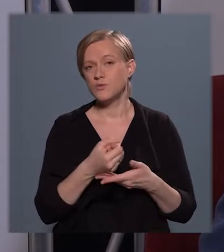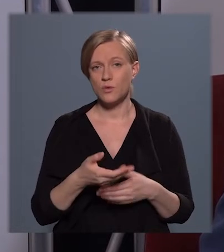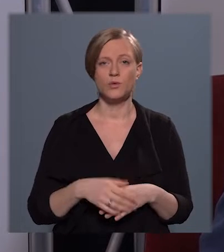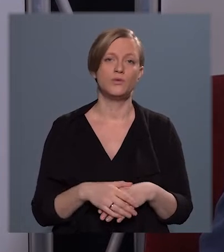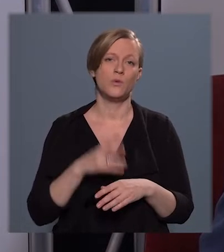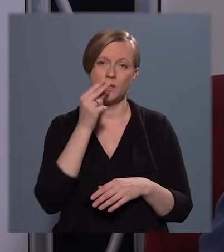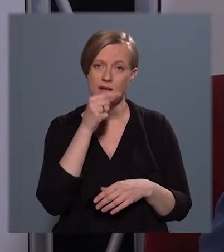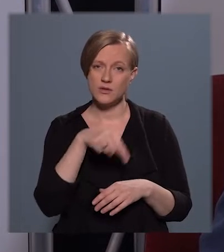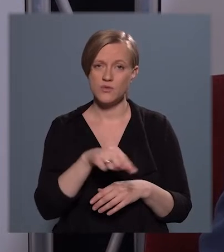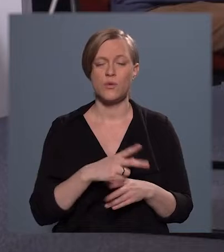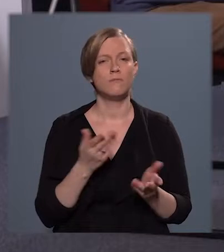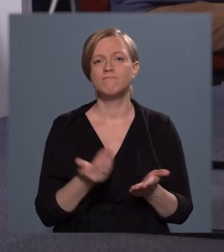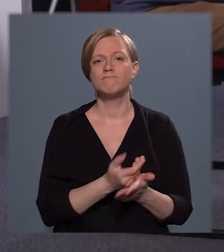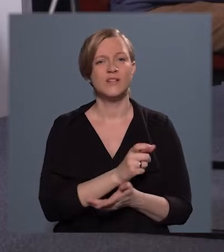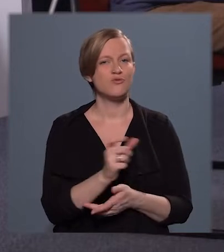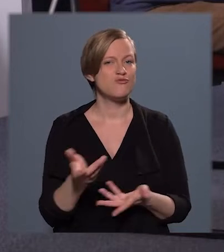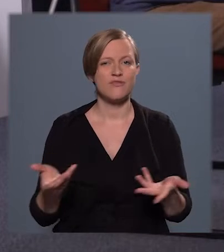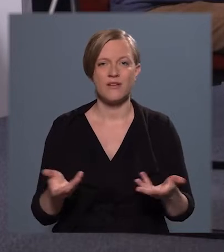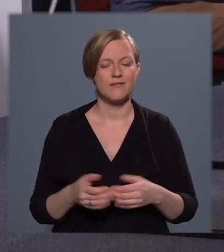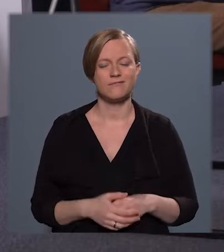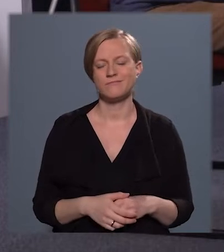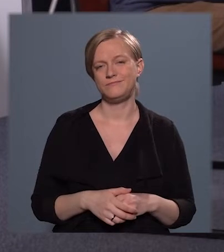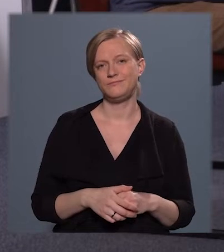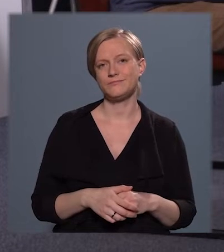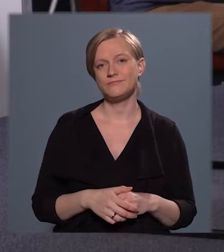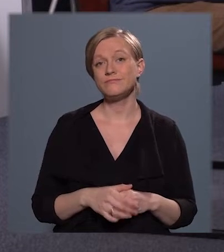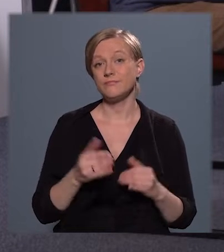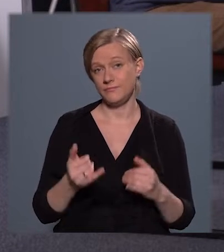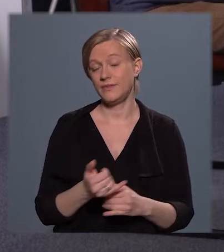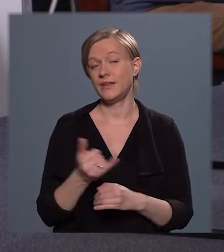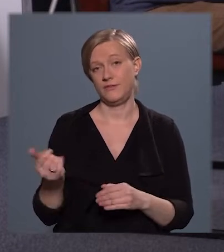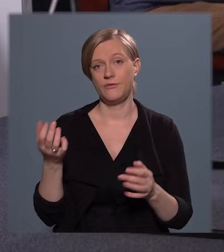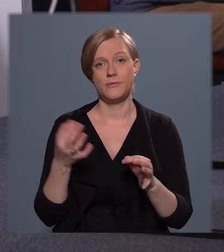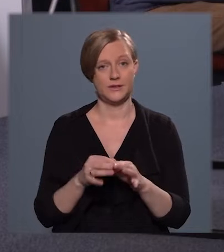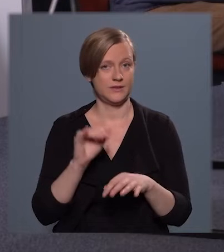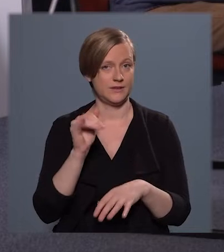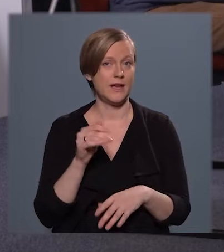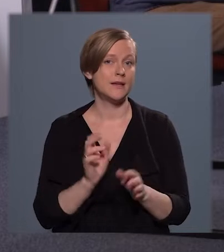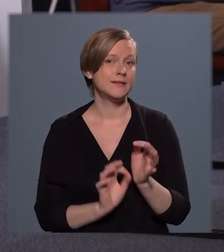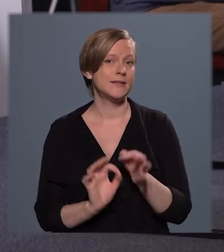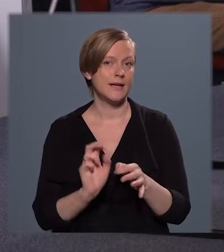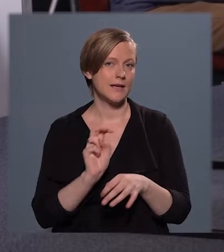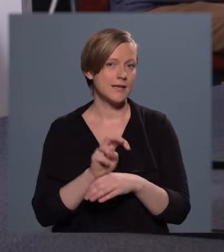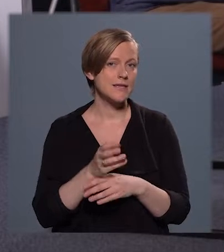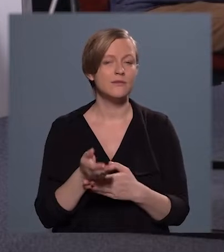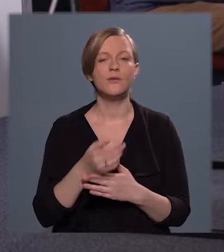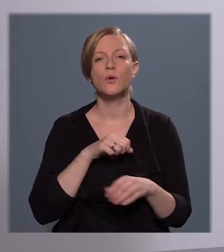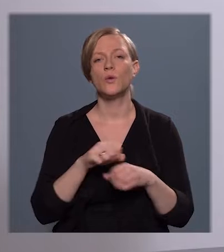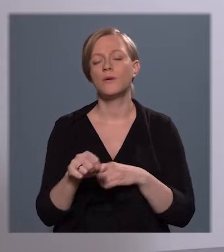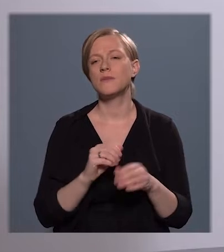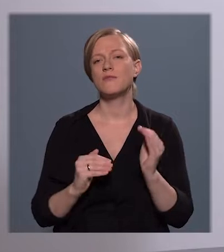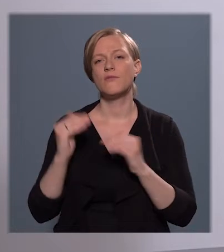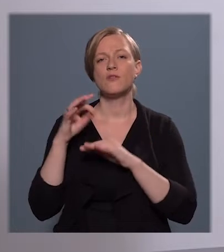rendőröknél, mi újság van arrafelé. Ez idén is megtörtént, azzal a kiegészítéssel, hogy az önkormányzat